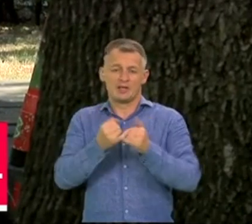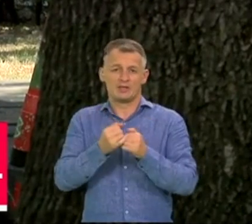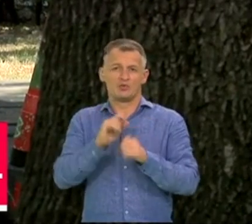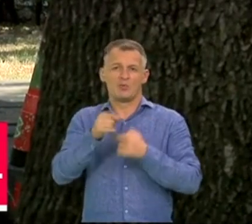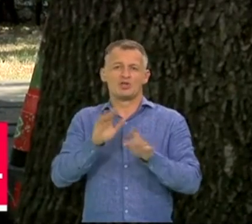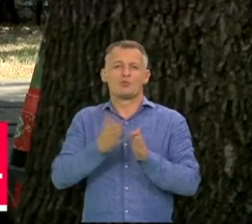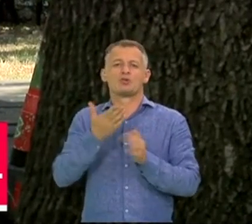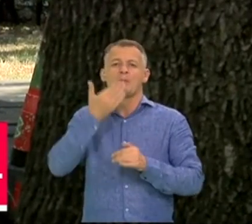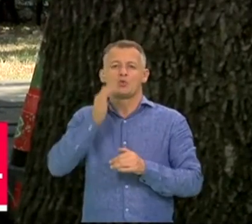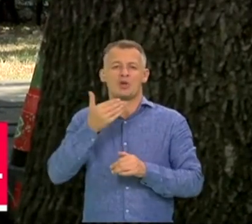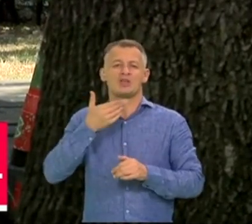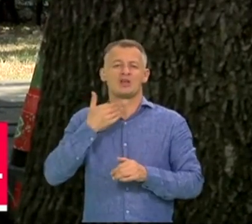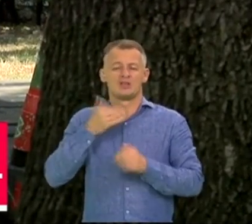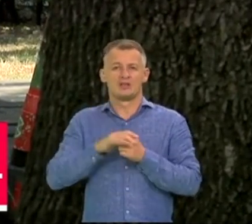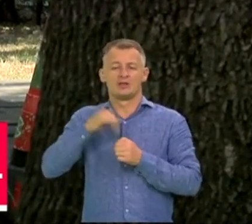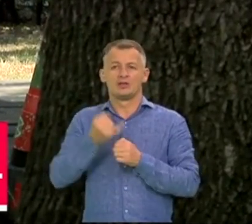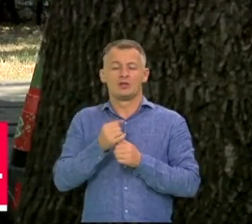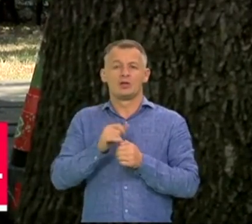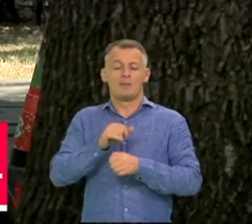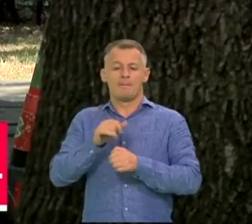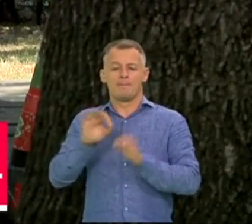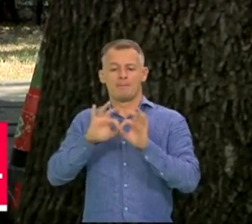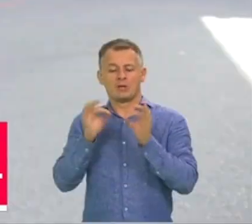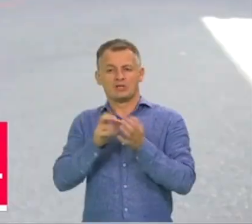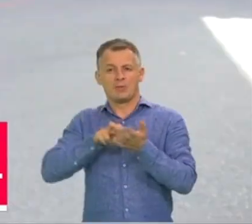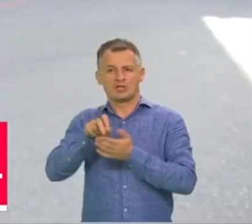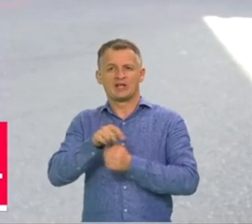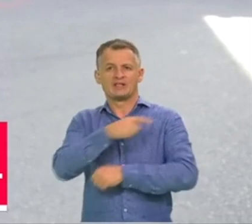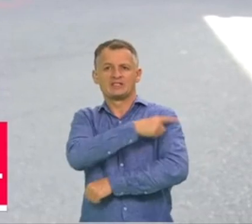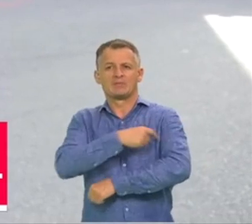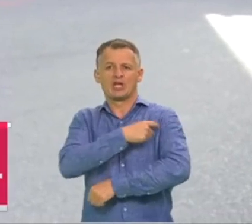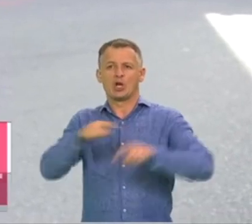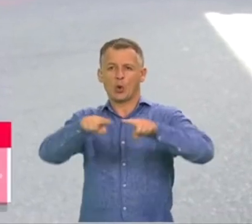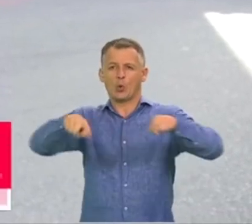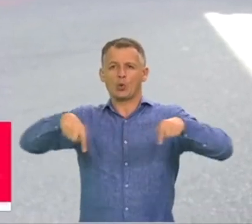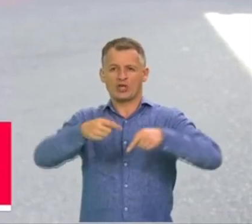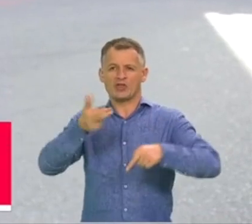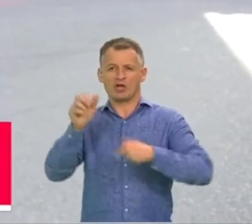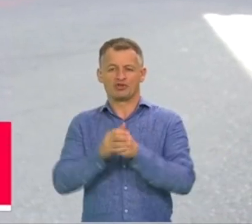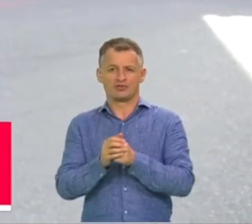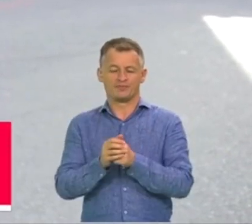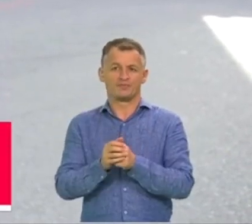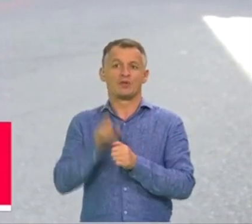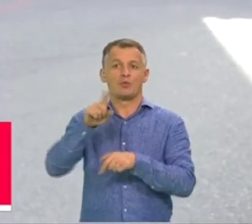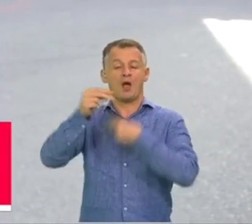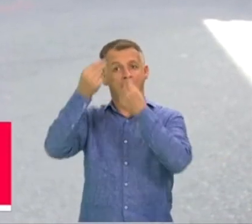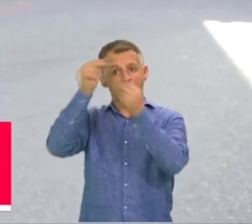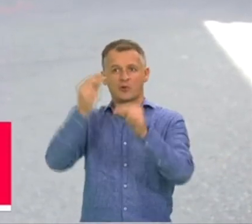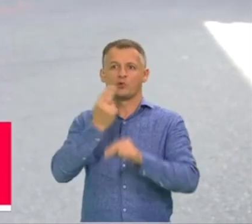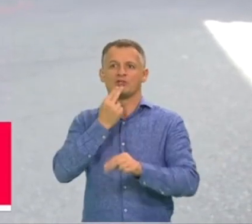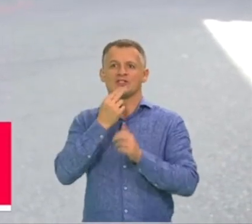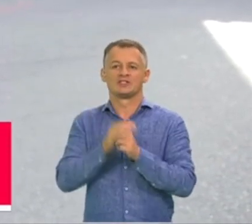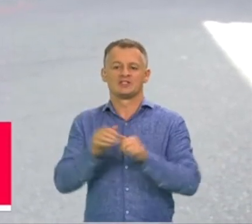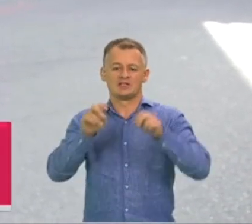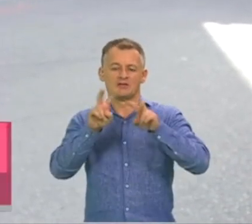l-au dus la spital, la Curtea de Argeș, iar medicii de acolo au anunțat poliția. După efectuarea investigațiilor medicale de către medicul de gardă, s-a stabilit